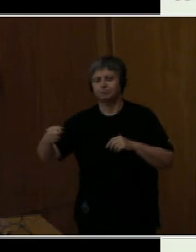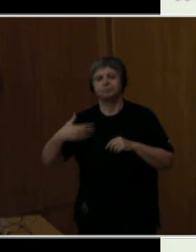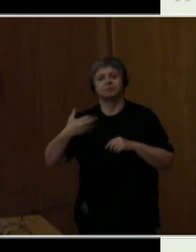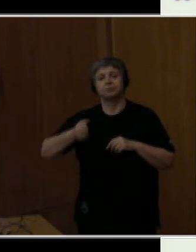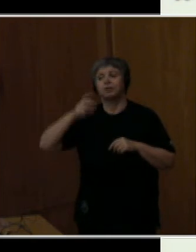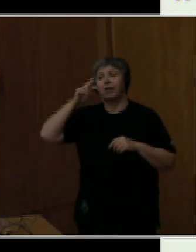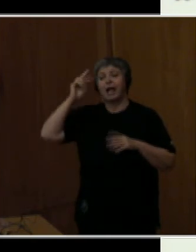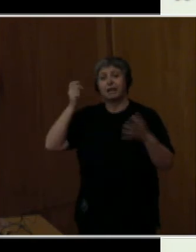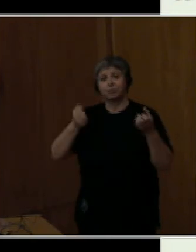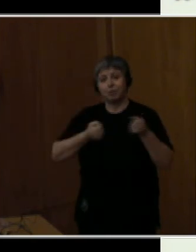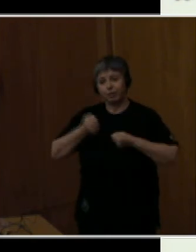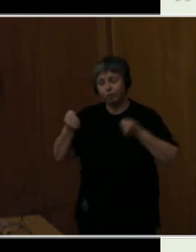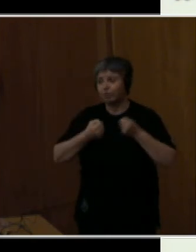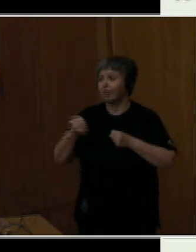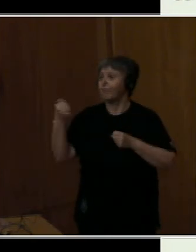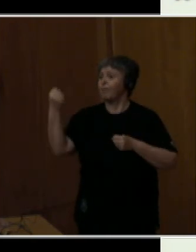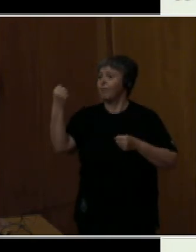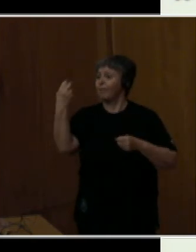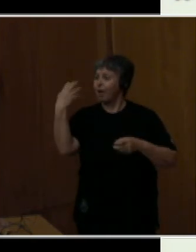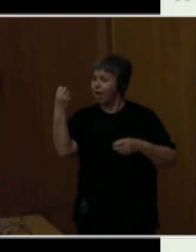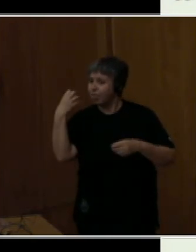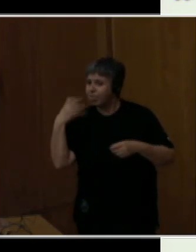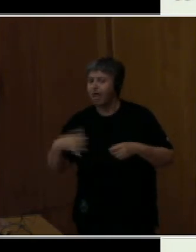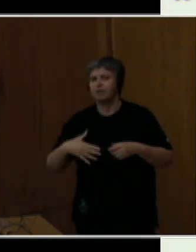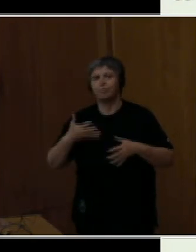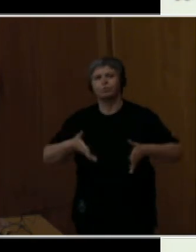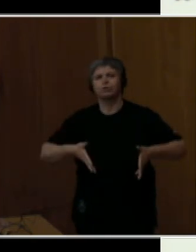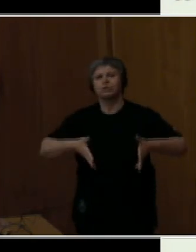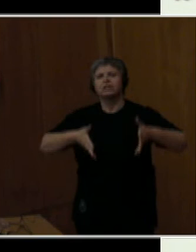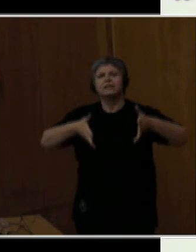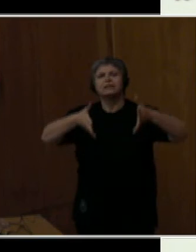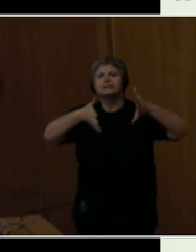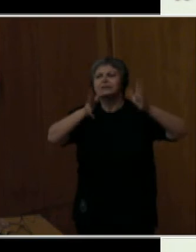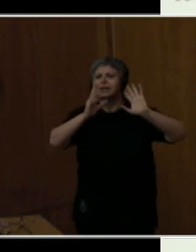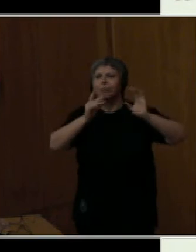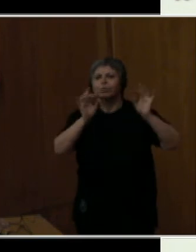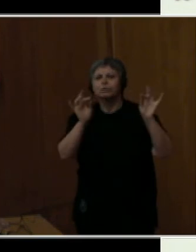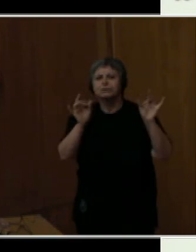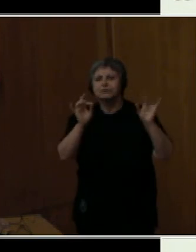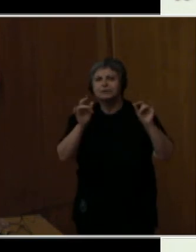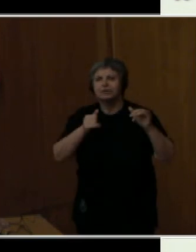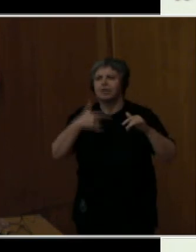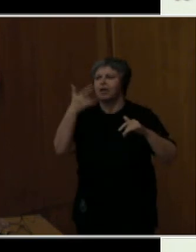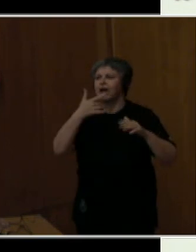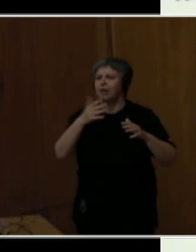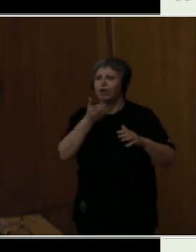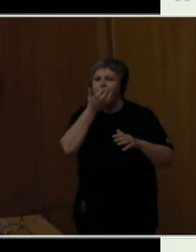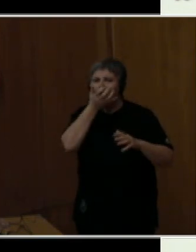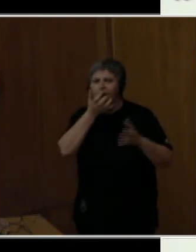έξυπνα φανάρια, έξυπνη διαχείριση κτηρίων, όσον αφορά τη θερμοκρασία, τη σκίαση,